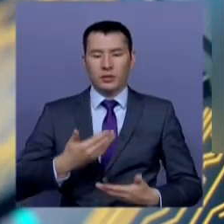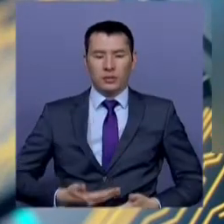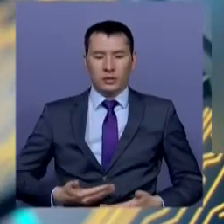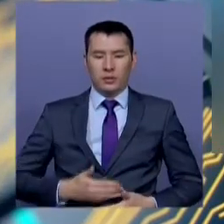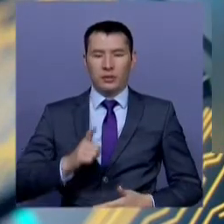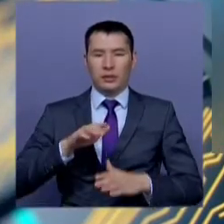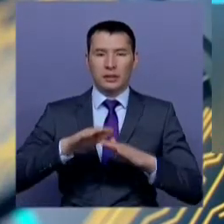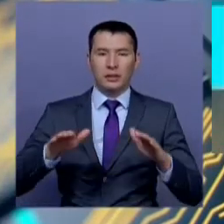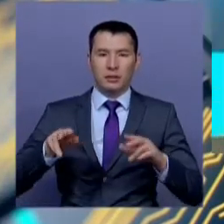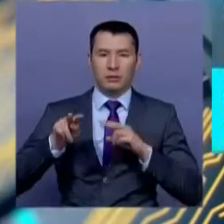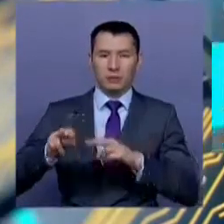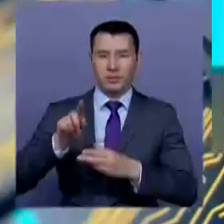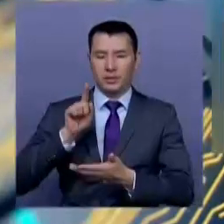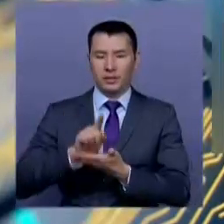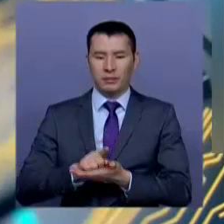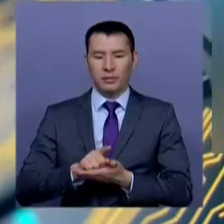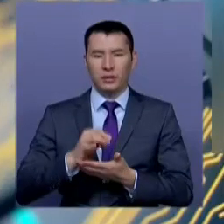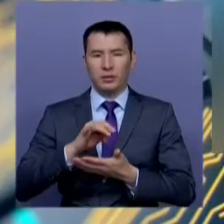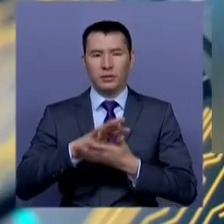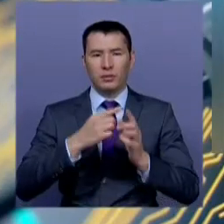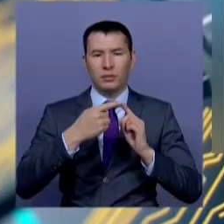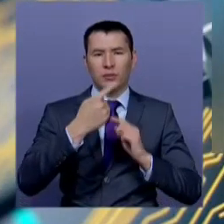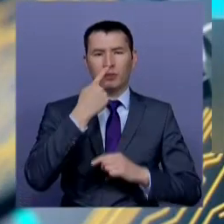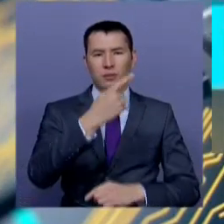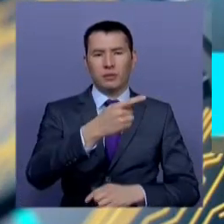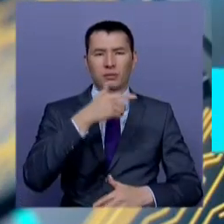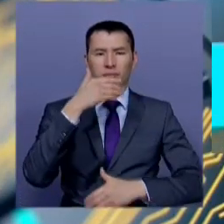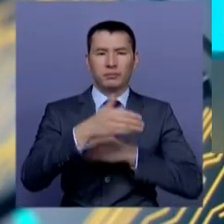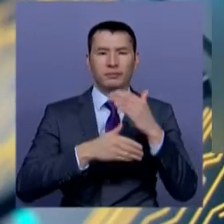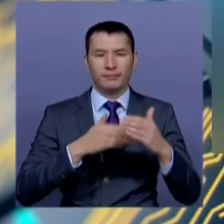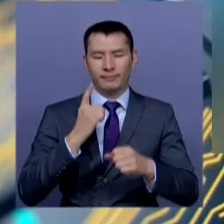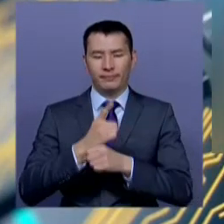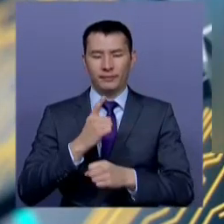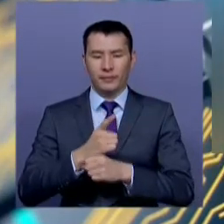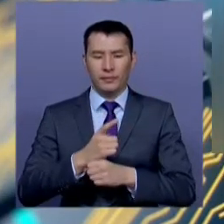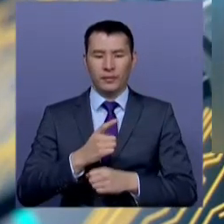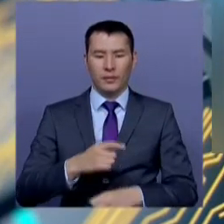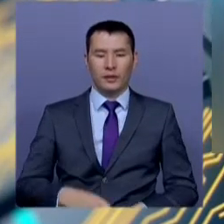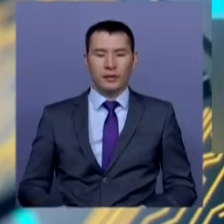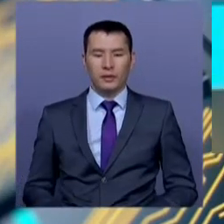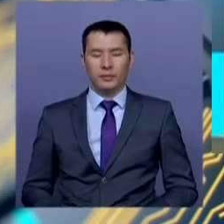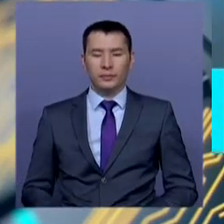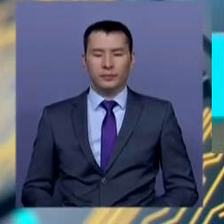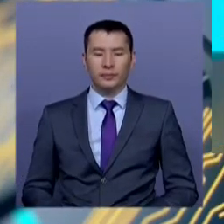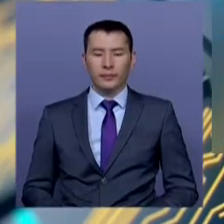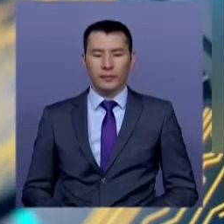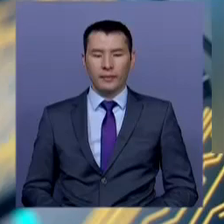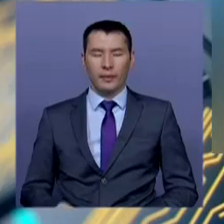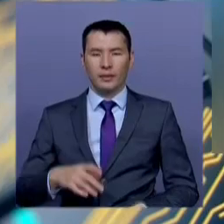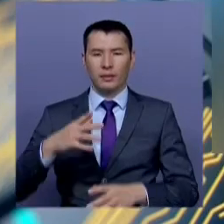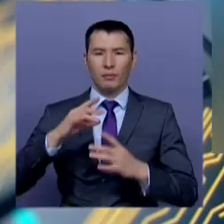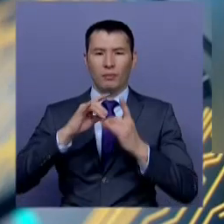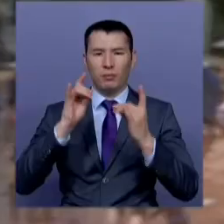оставлять детей без присмотра и заплывать далеко от берега. В целях безопасности необходимо не подплывать к катерам и не прыгать с мостов